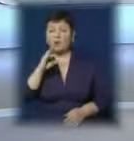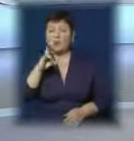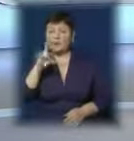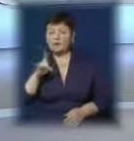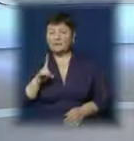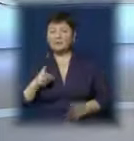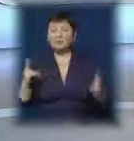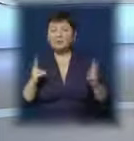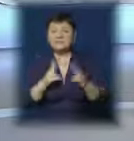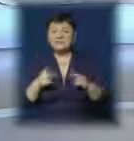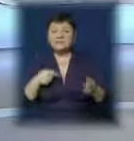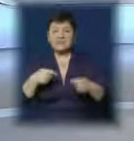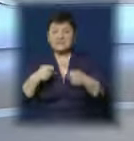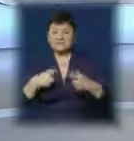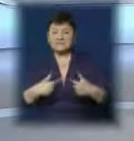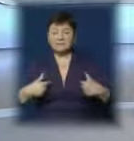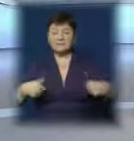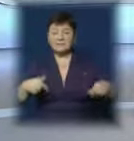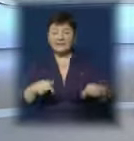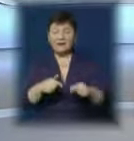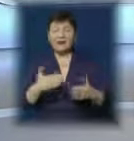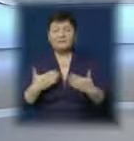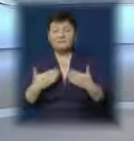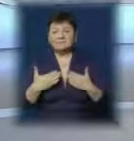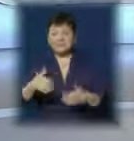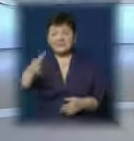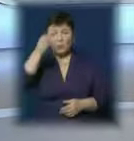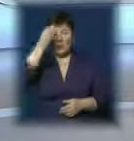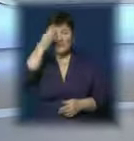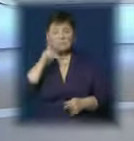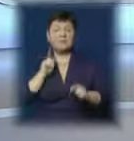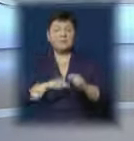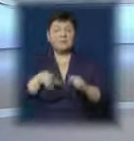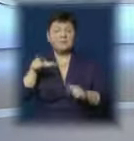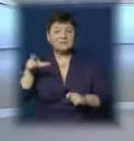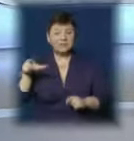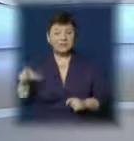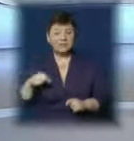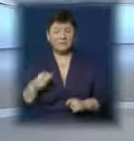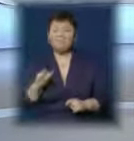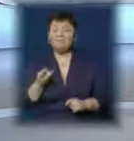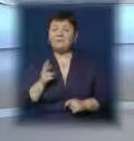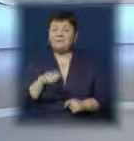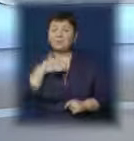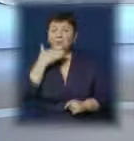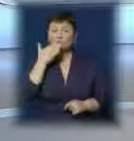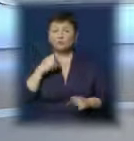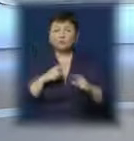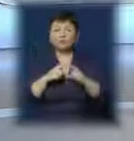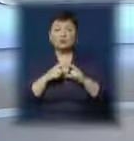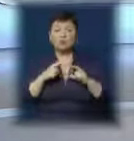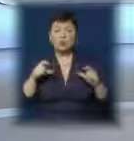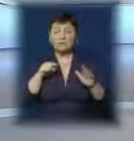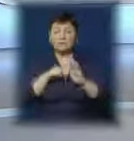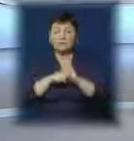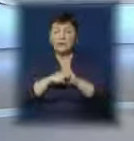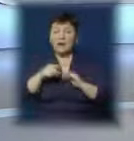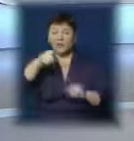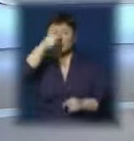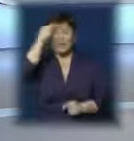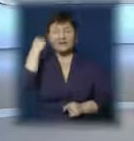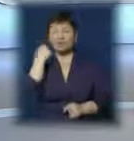керівниками краю, поспілкувався в неформальній атмосфері з науковцями та експертами, а також відвідав Ужгородську школу з поглибленим вивченням